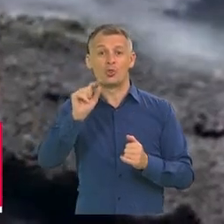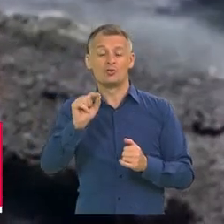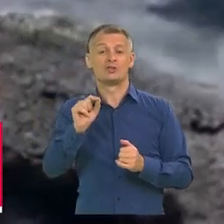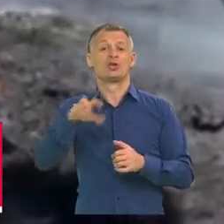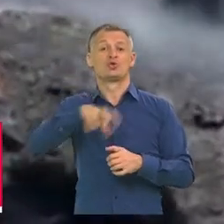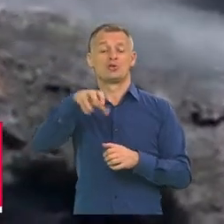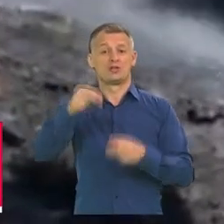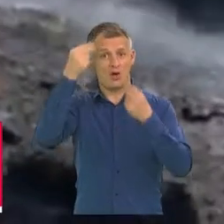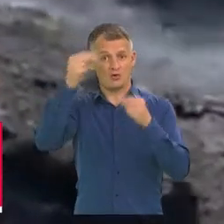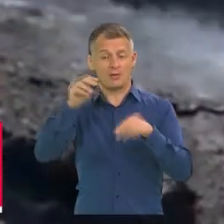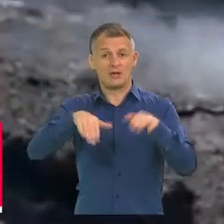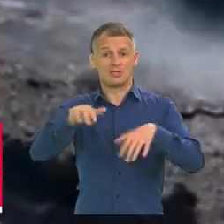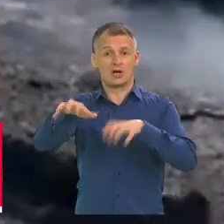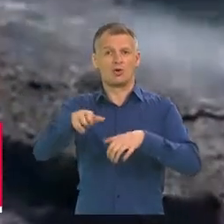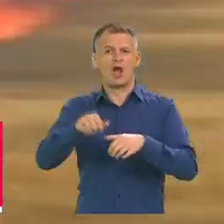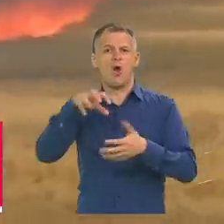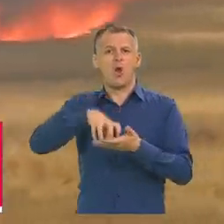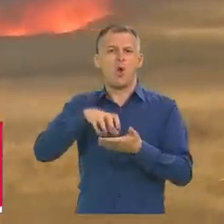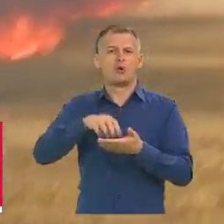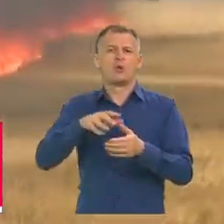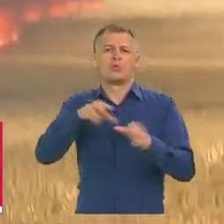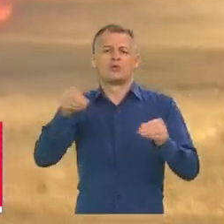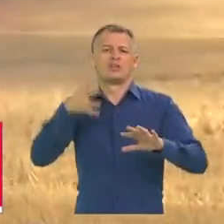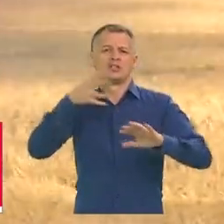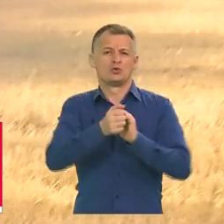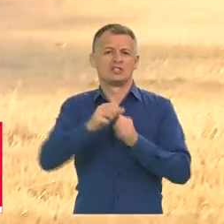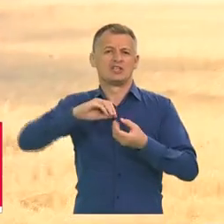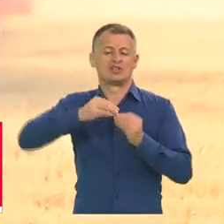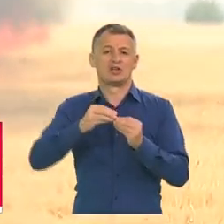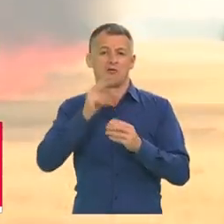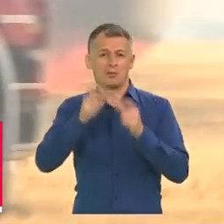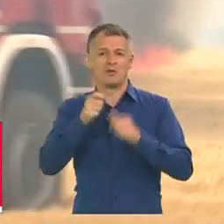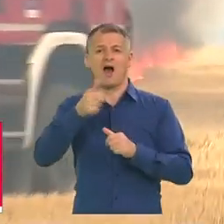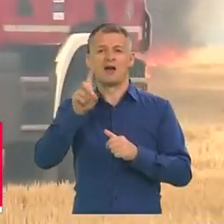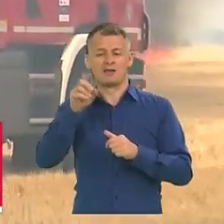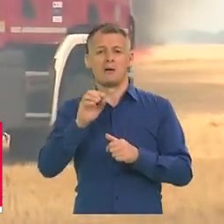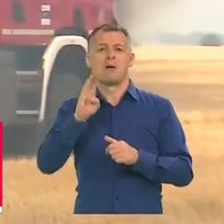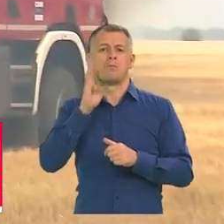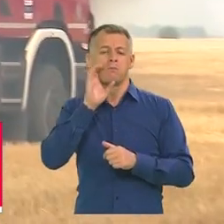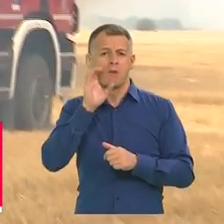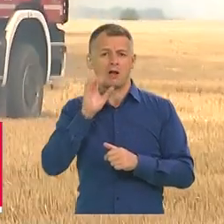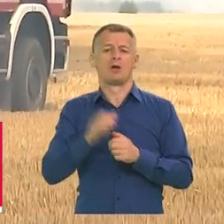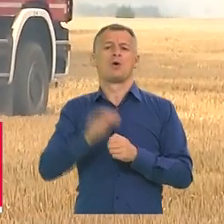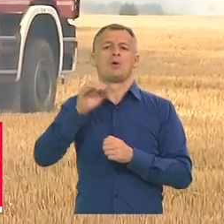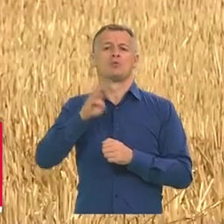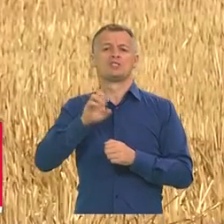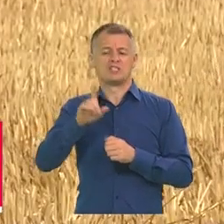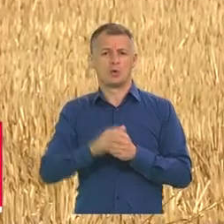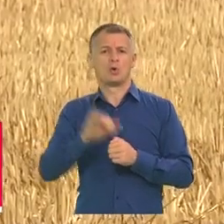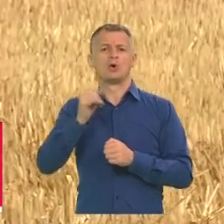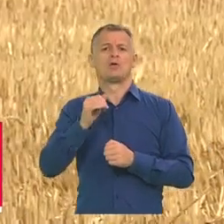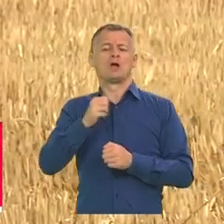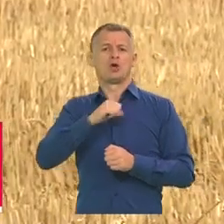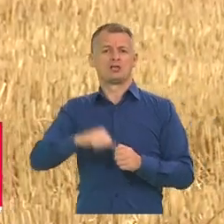Ministerul Agriculturii de faptul că au suprafețe întinse de teren afectate de secetă. Este vorba de Arad, Bacău, Botoșani, Brăila, Buzău, Călăraș,